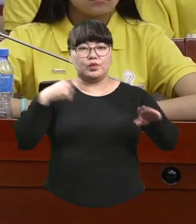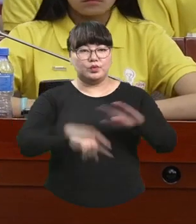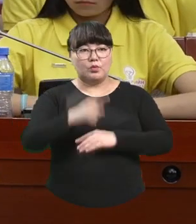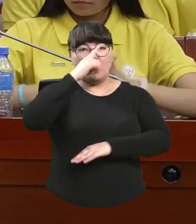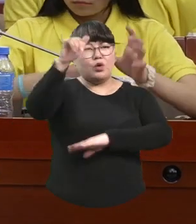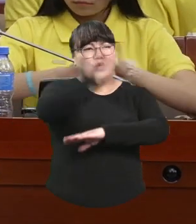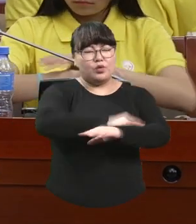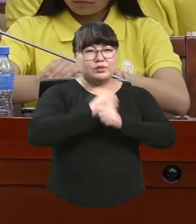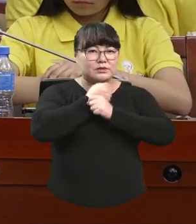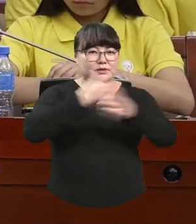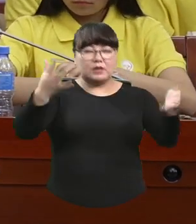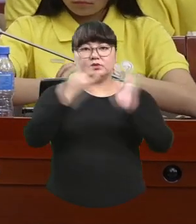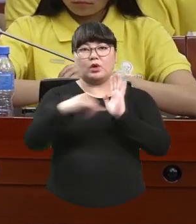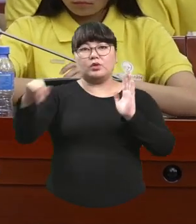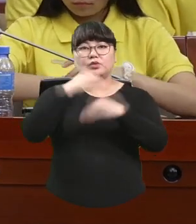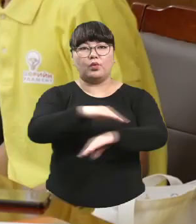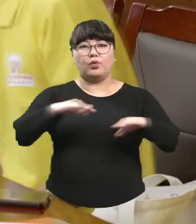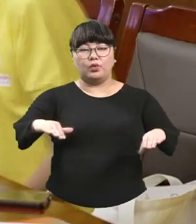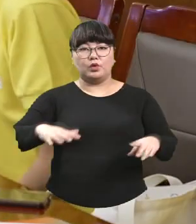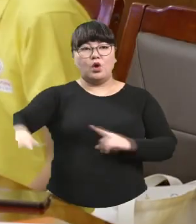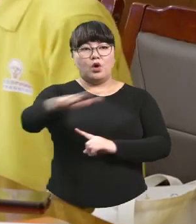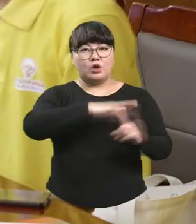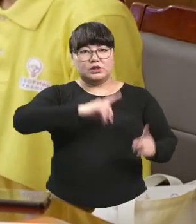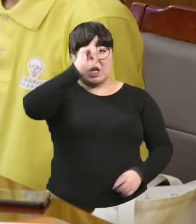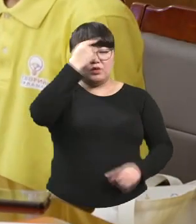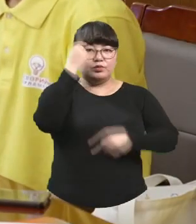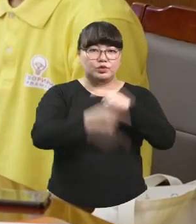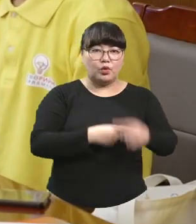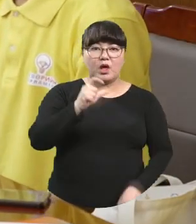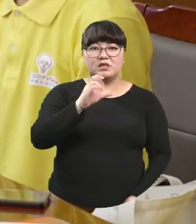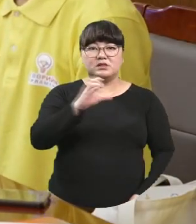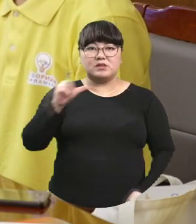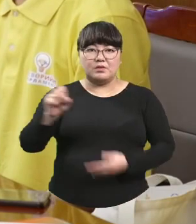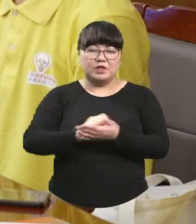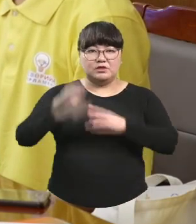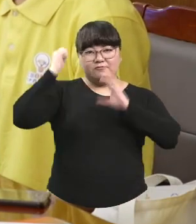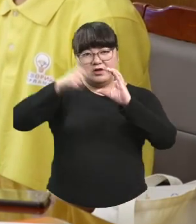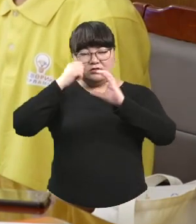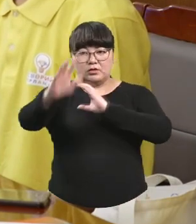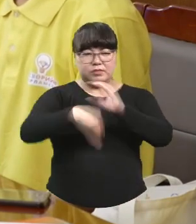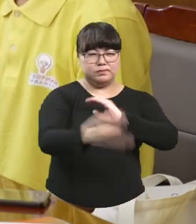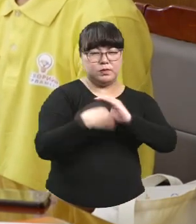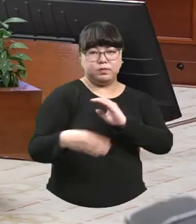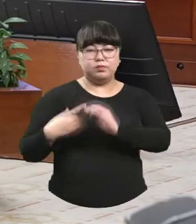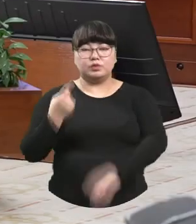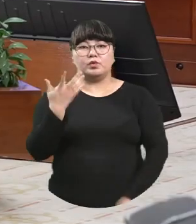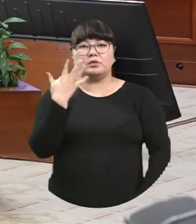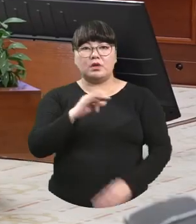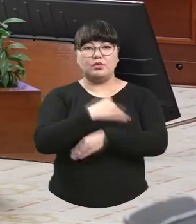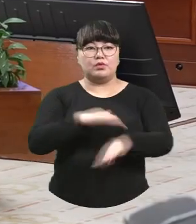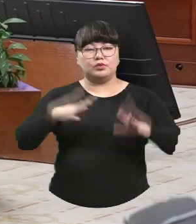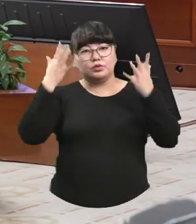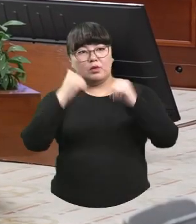дунд үндэсний хэмжээнд зарлаж 700 гаруй сурагч орчны эрүүл мэндийн талаар эссе бичиж, видео бичлэг хийж ирүүлснээр